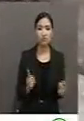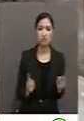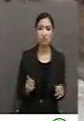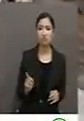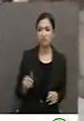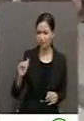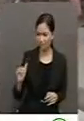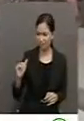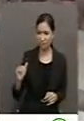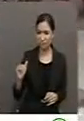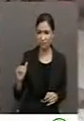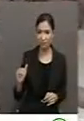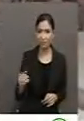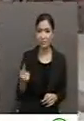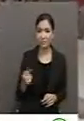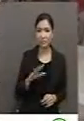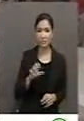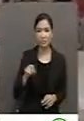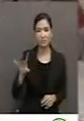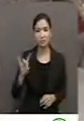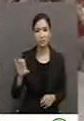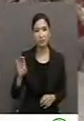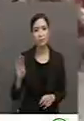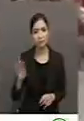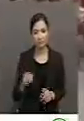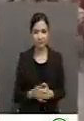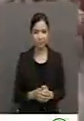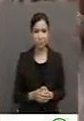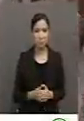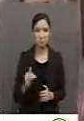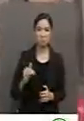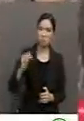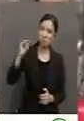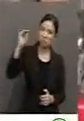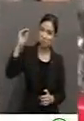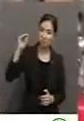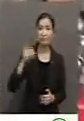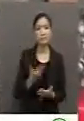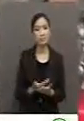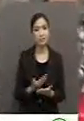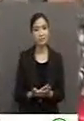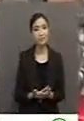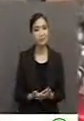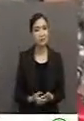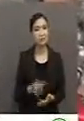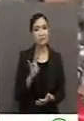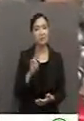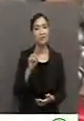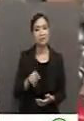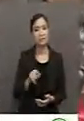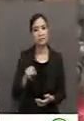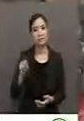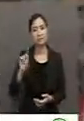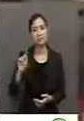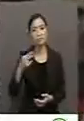าดเล็กราคาตัวละ500ถึง800บาทค่ะส่วนหุ่นยนต์ขนาดใหญ่ราคาอยู่ที่ 7,000 ถึ